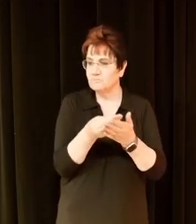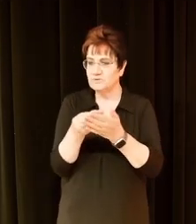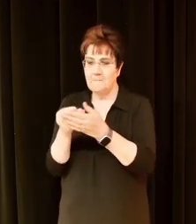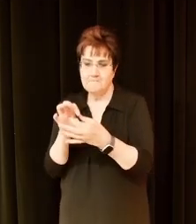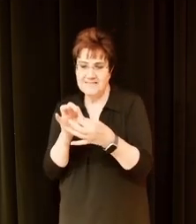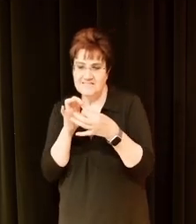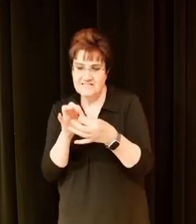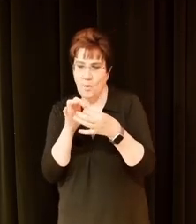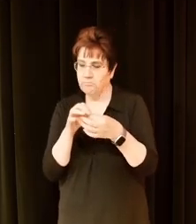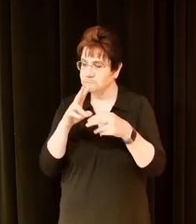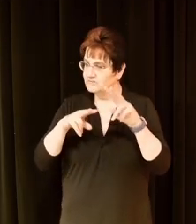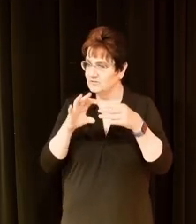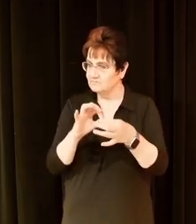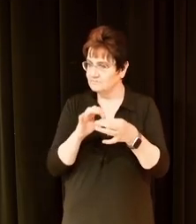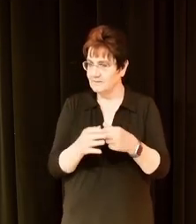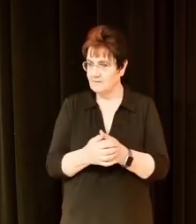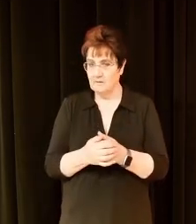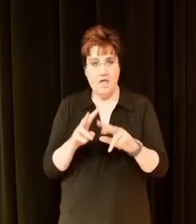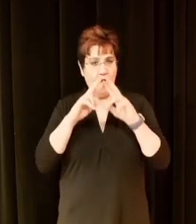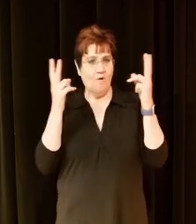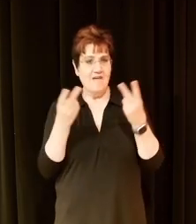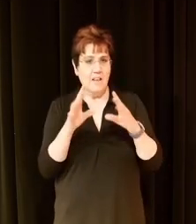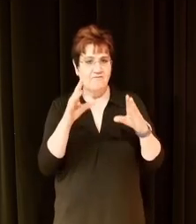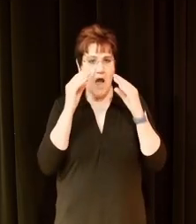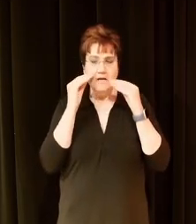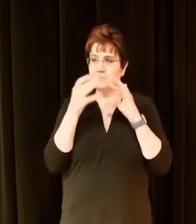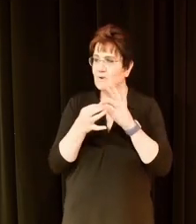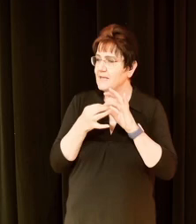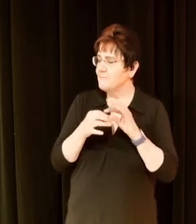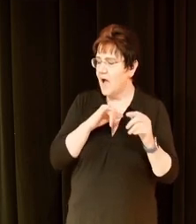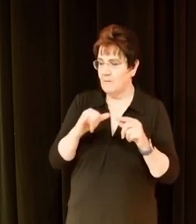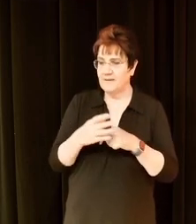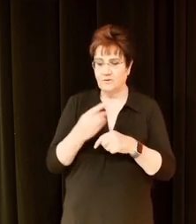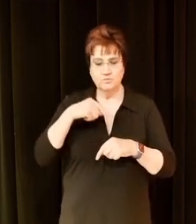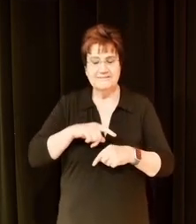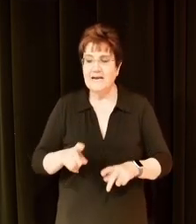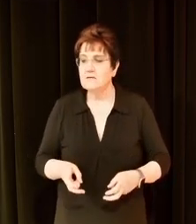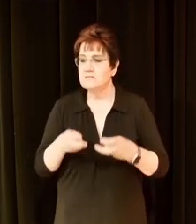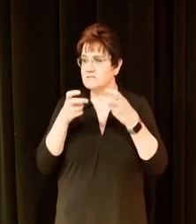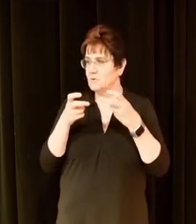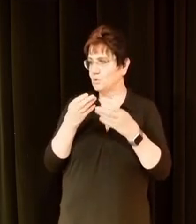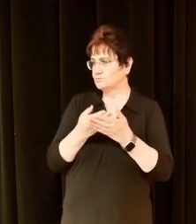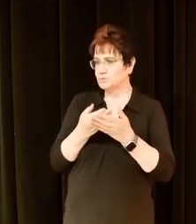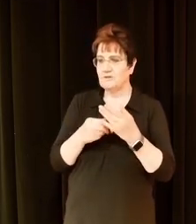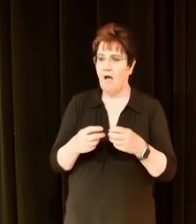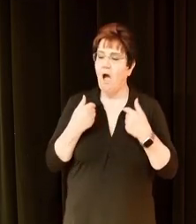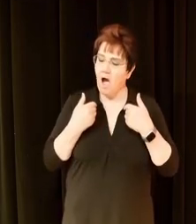Wir nehmen die Welt in unseren Mustern wahr, in unseren Erziehungsmustern, in unseren Haltungsmustern, in unseren